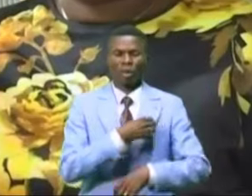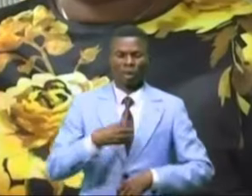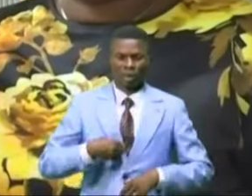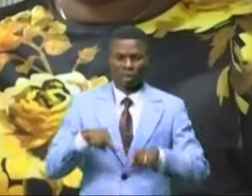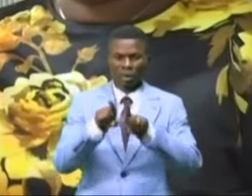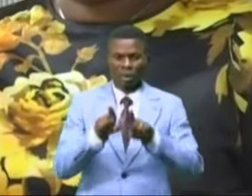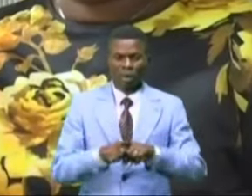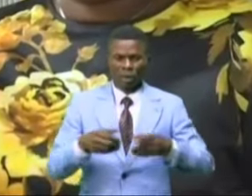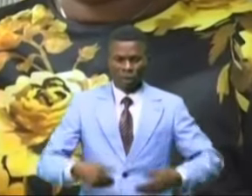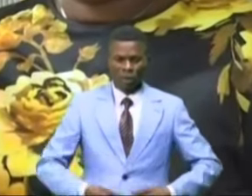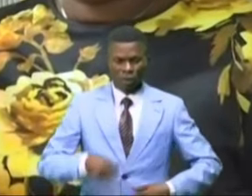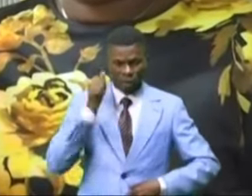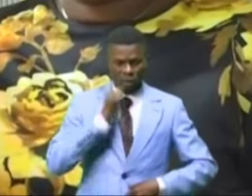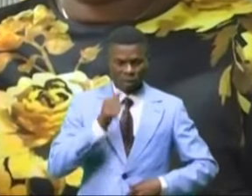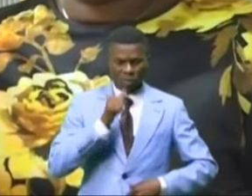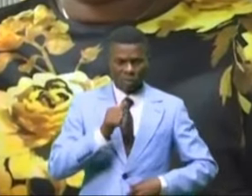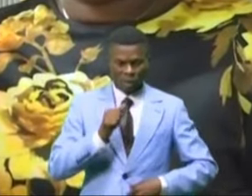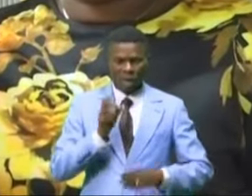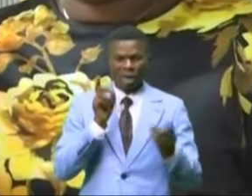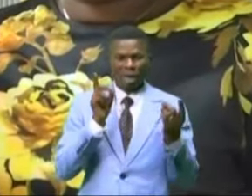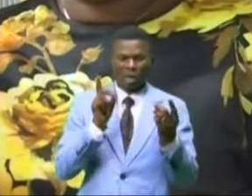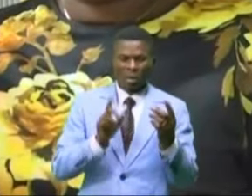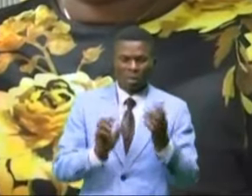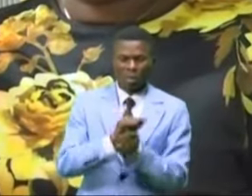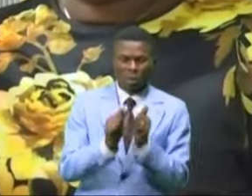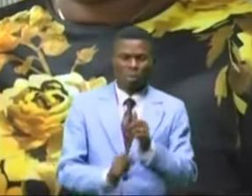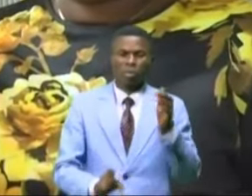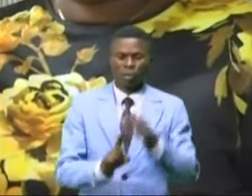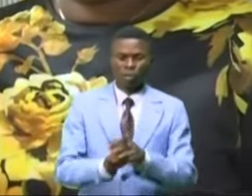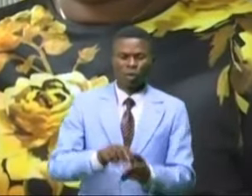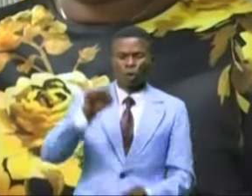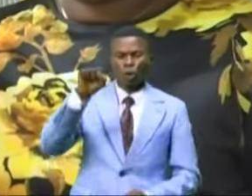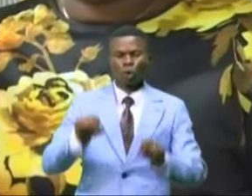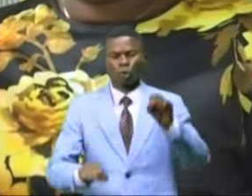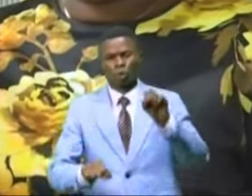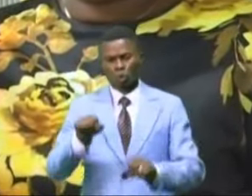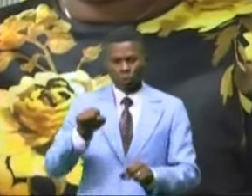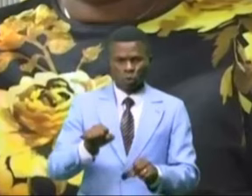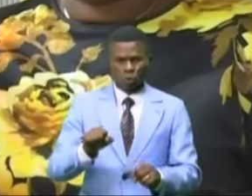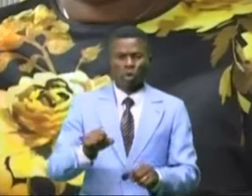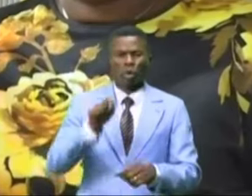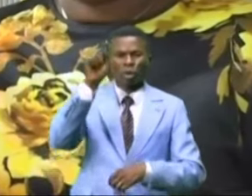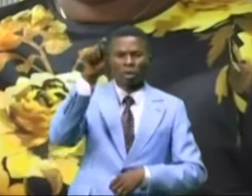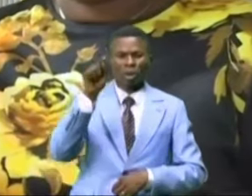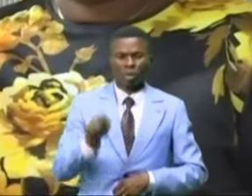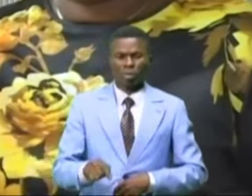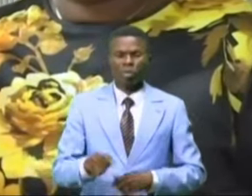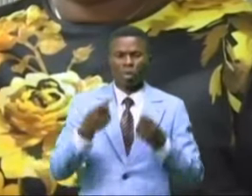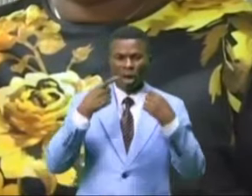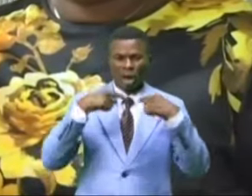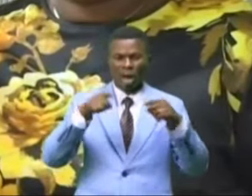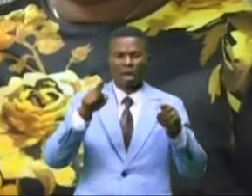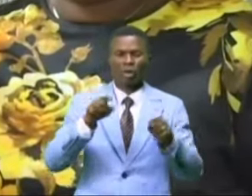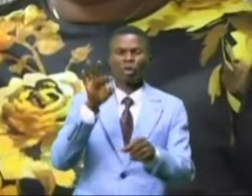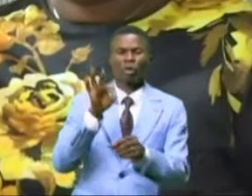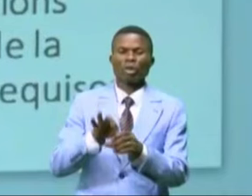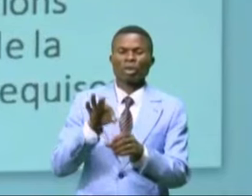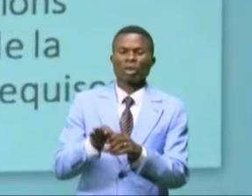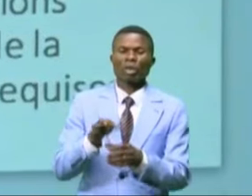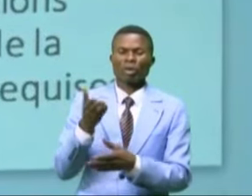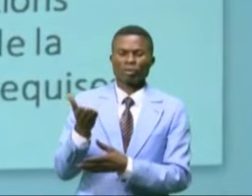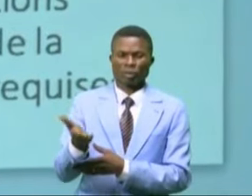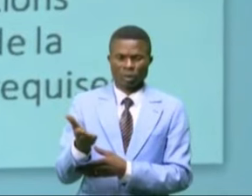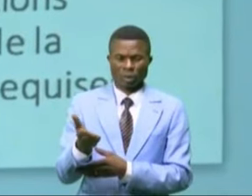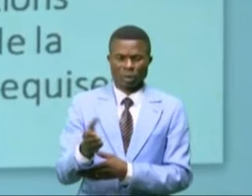des jeunes qui pourront avoir des problèmes de contestation, de résultats devant les